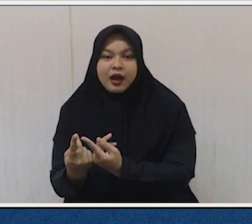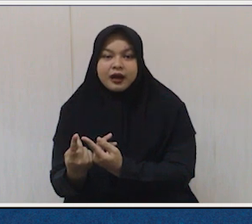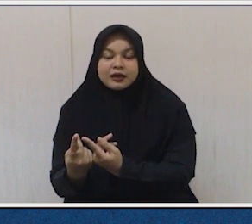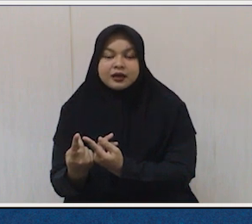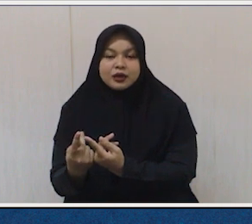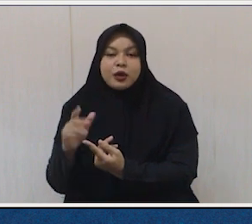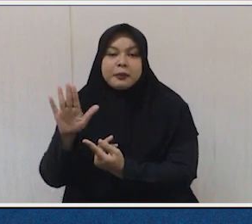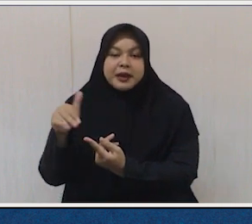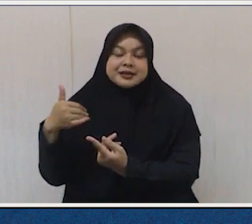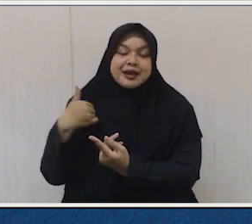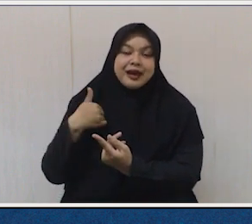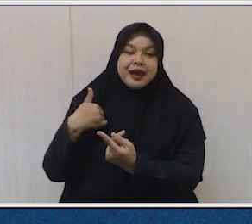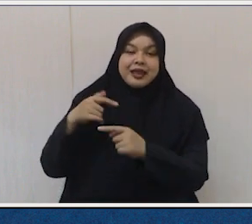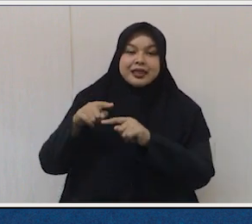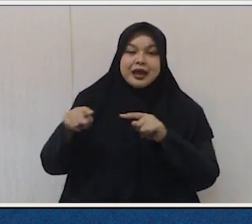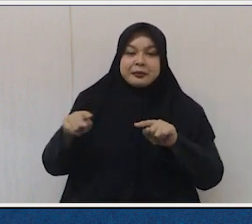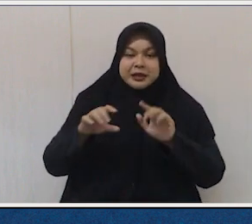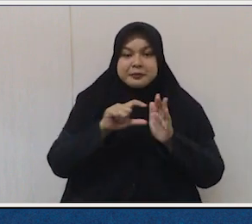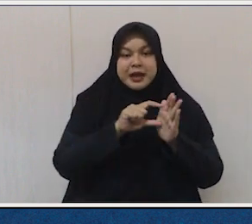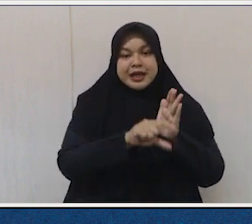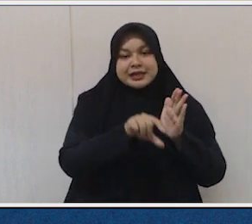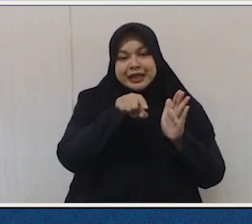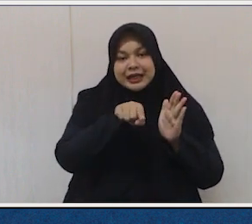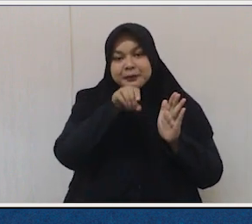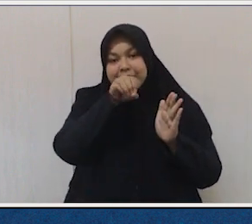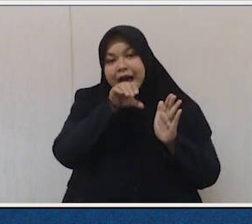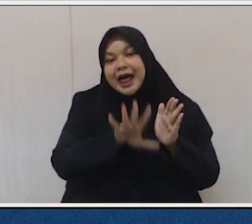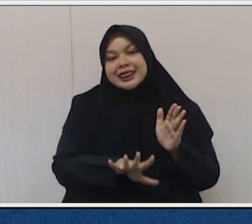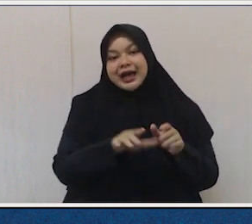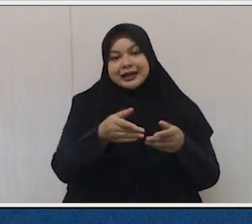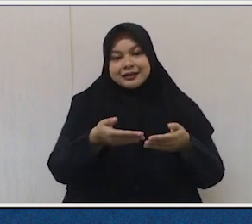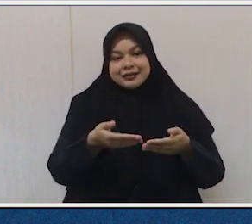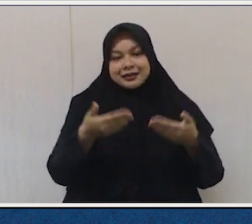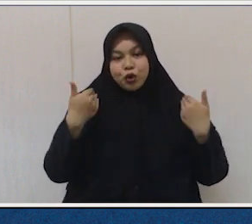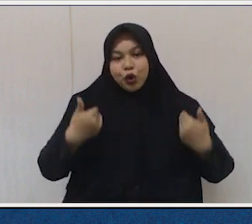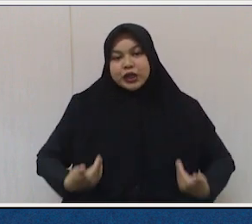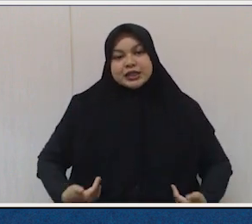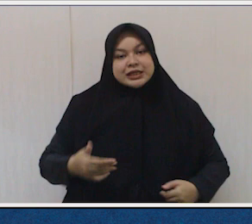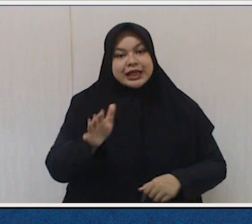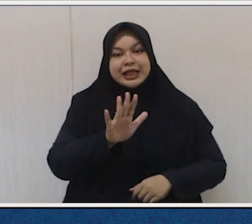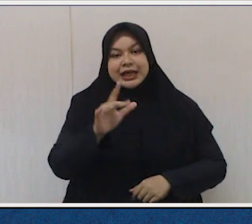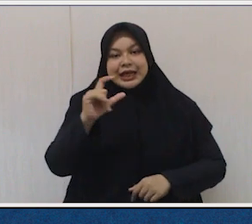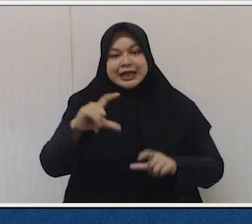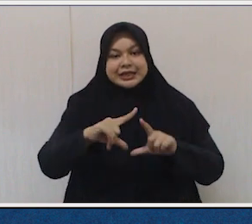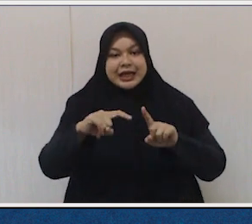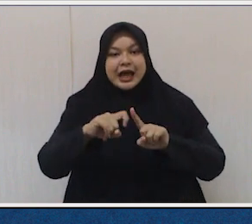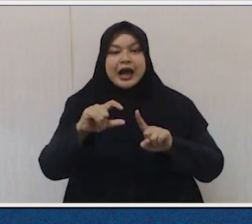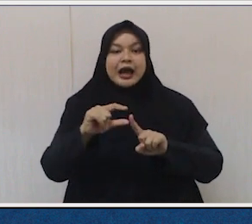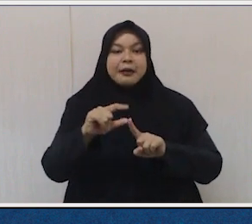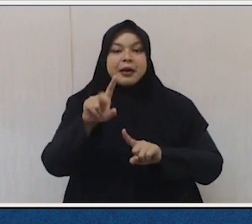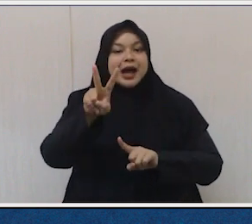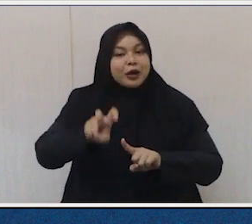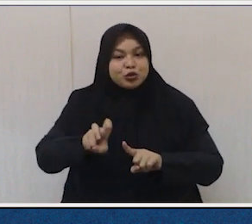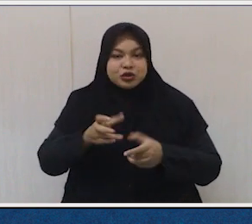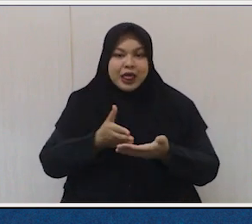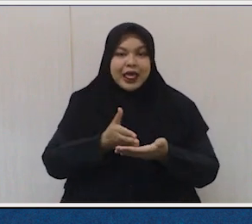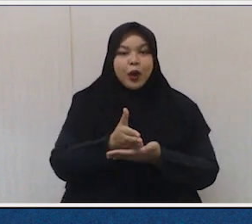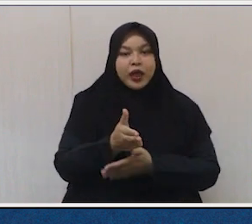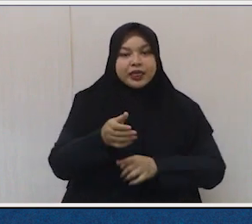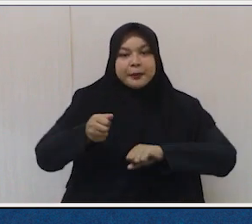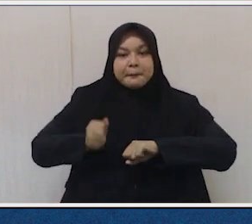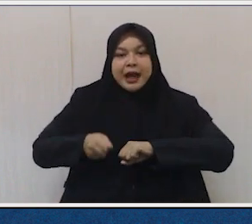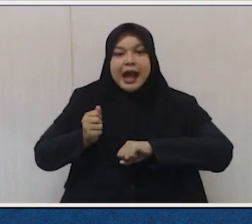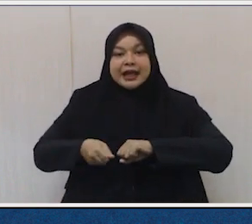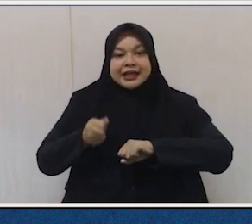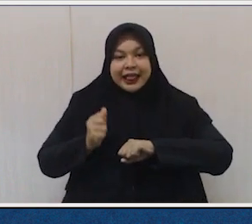masih terjadi tapi setidaknya Pasal itu menyatakan bahwa ee kondisi tidak cakap itu hanya bisa melalui pengadilan Nah dari